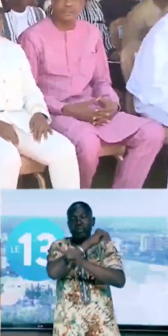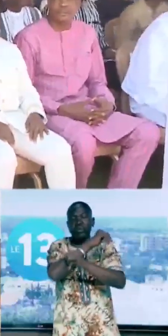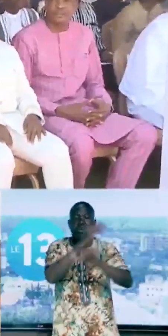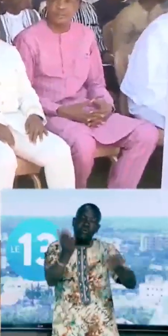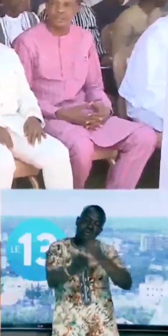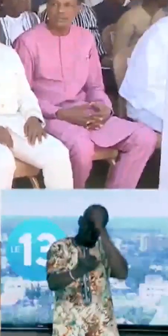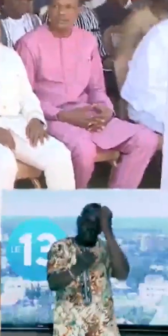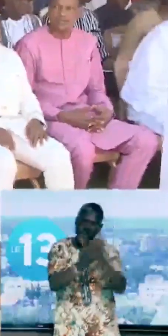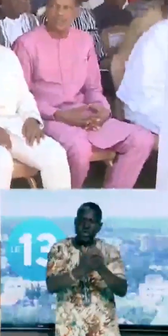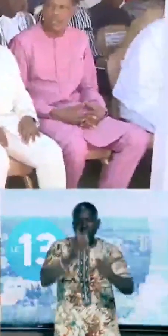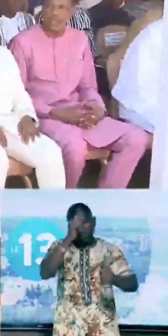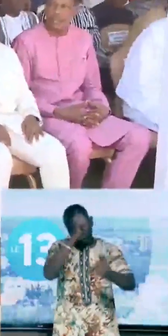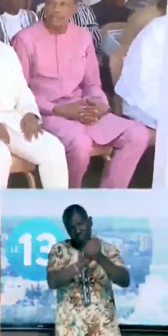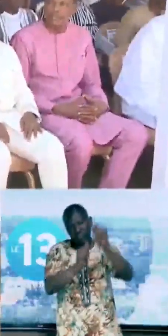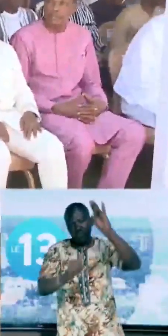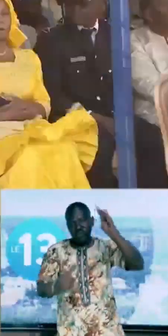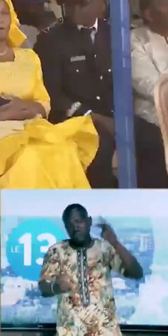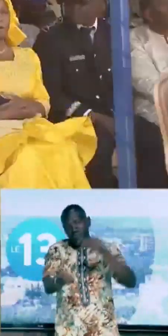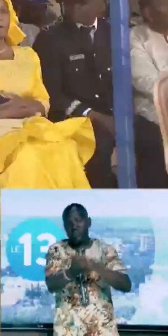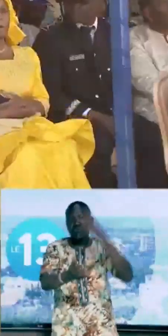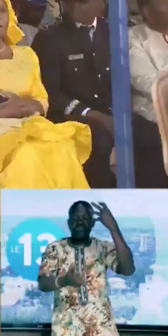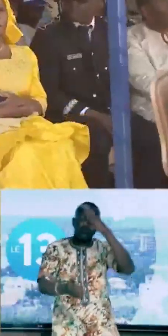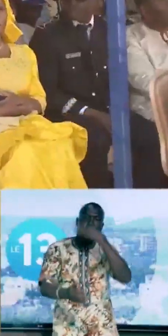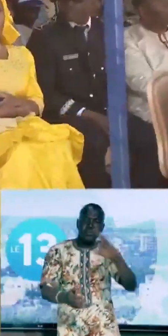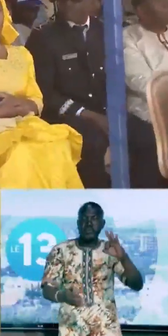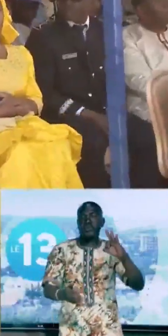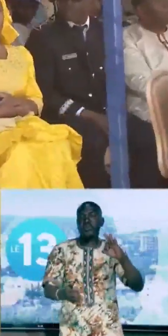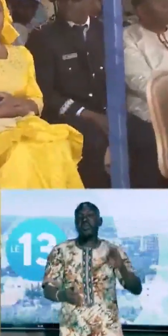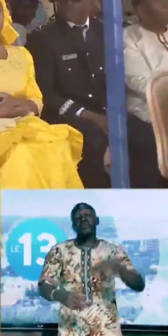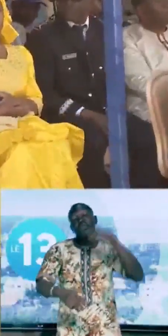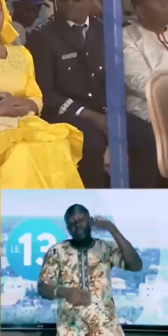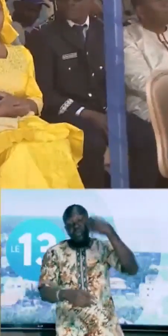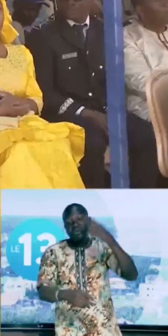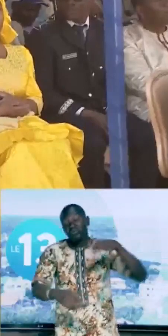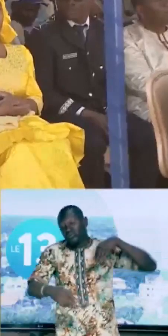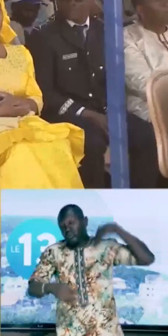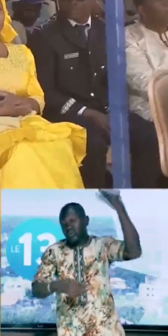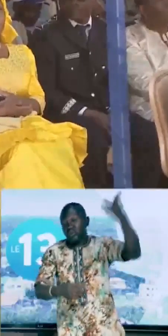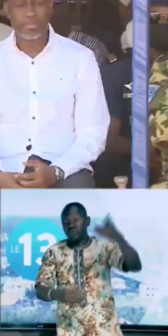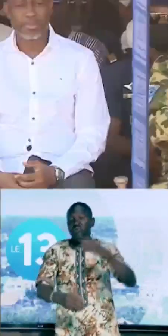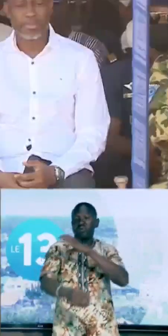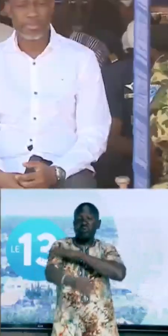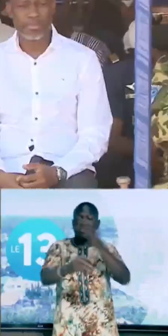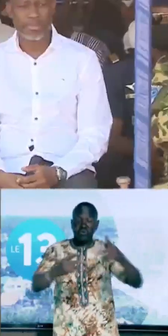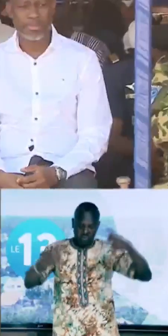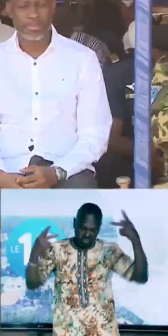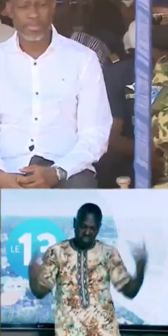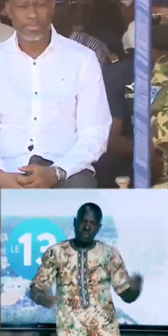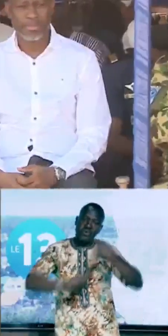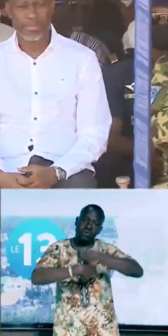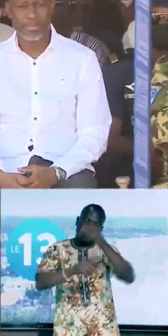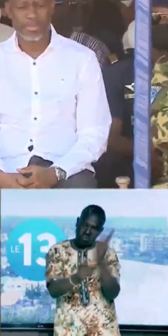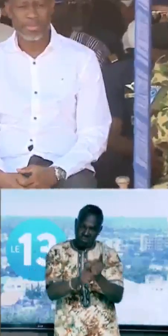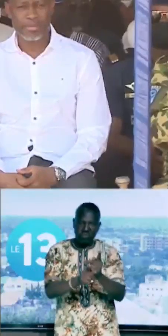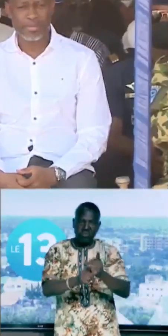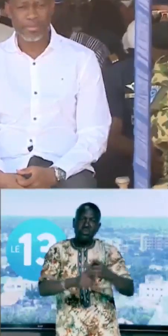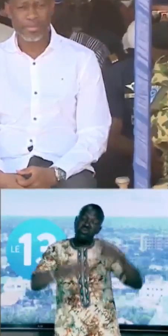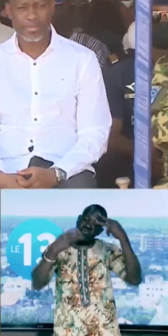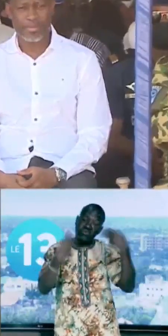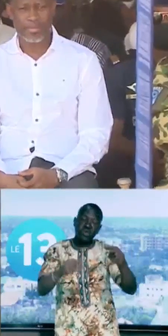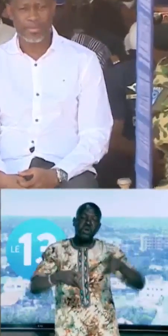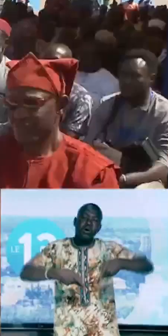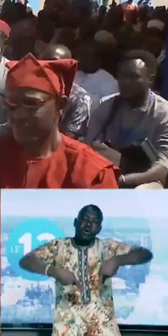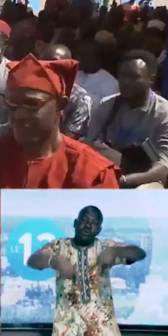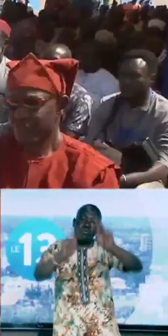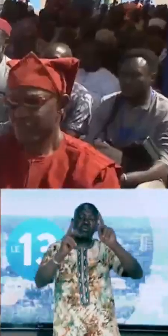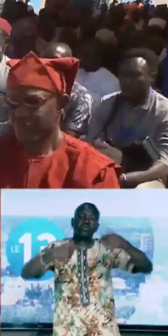investissement de plus de 7 milliards de francs CFA qui, au-delà de renforcer la présence des produits Babali sur le marché, permet au